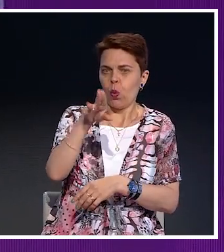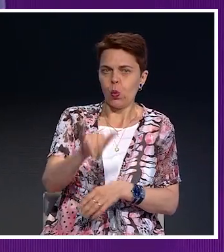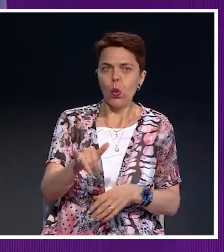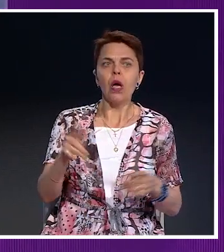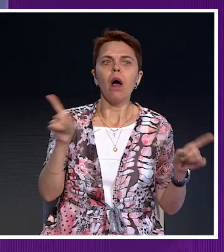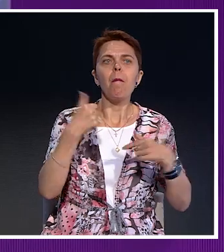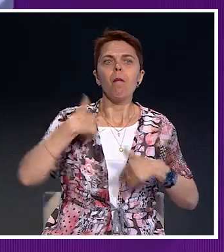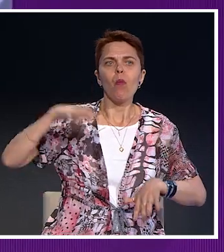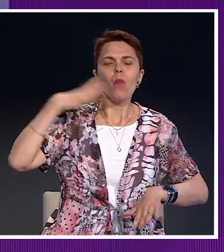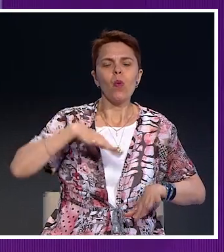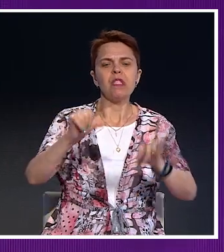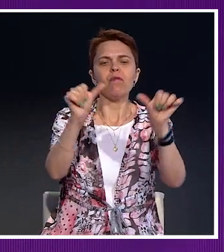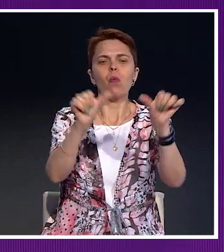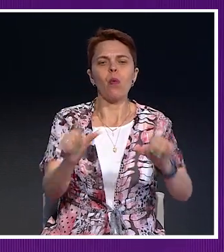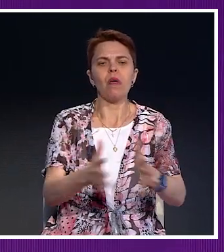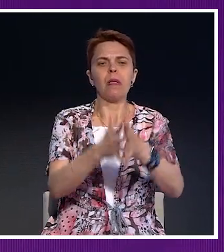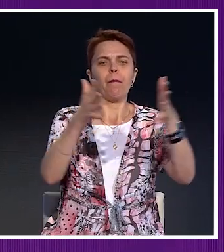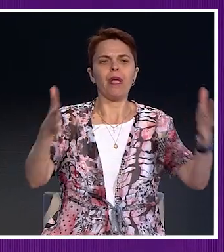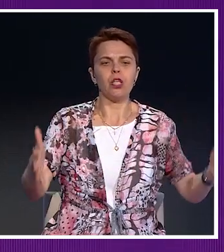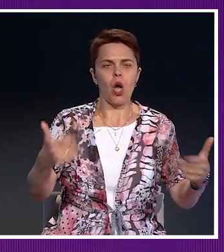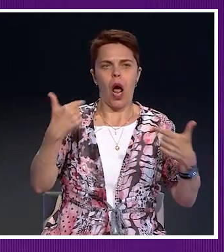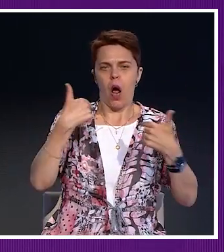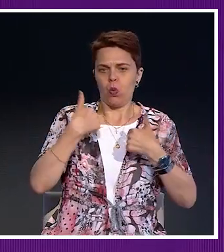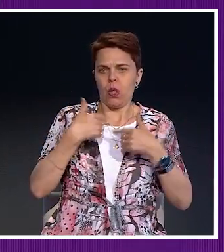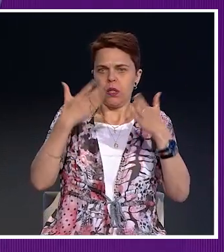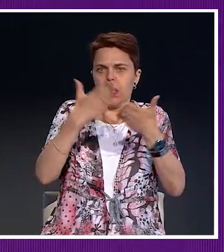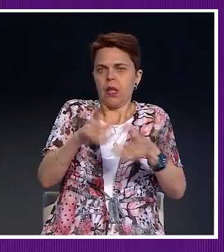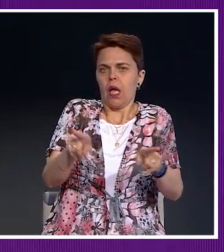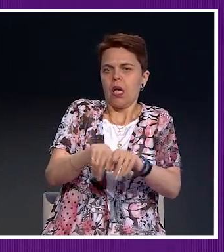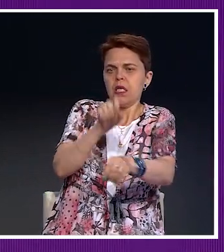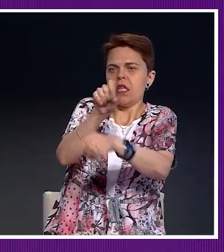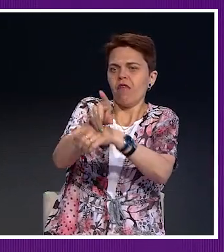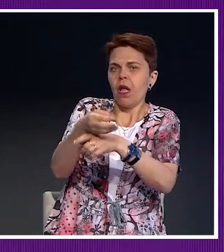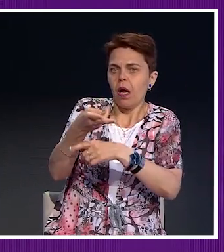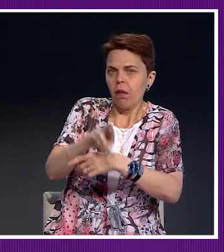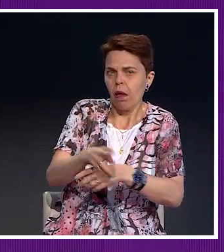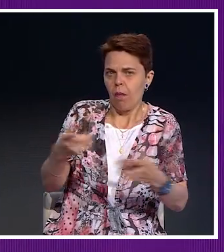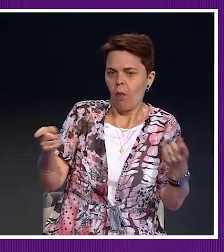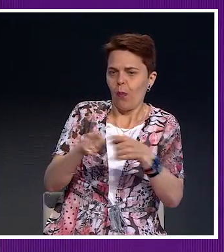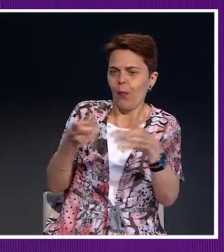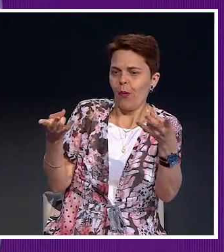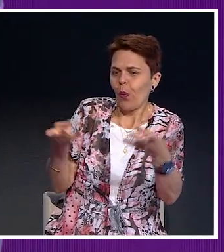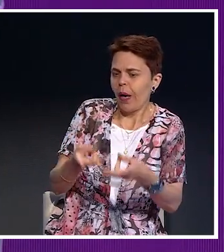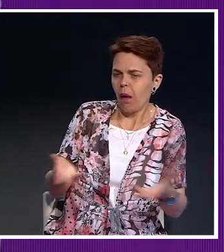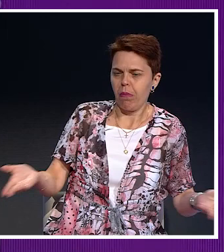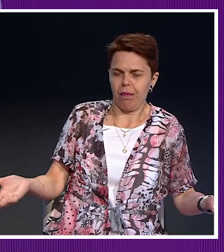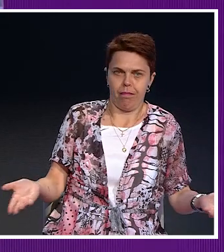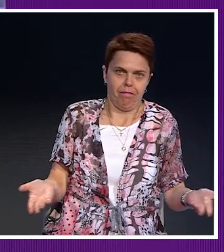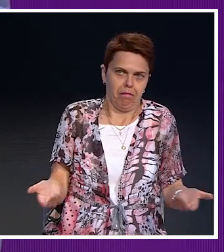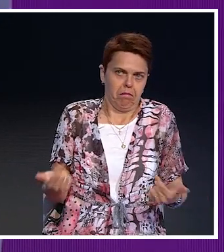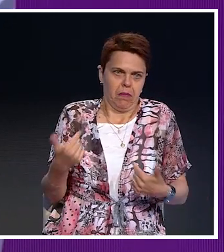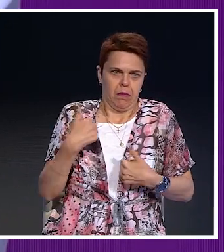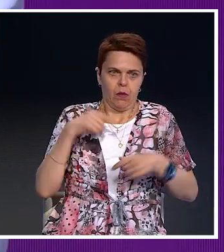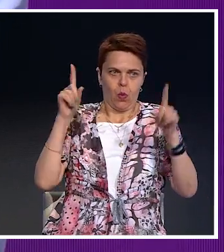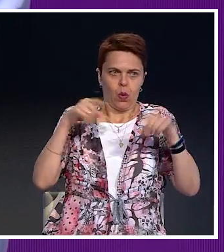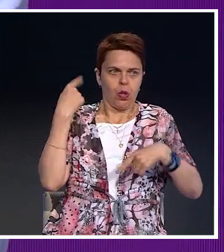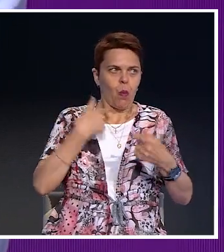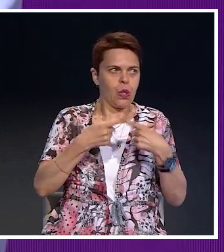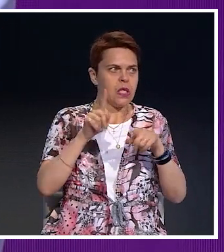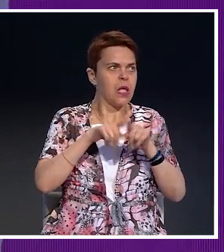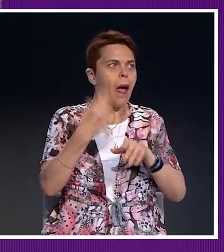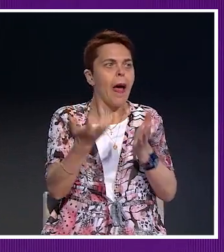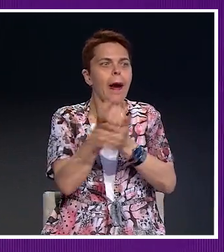ми мусимо сформувати більшість, а в нас є такі завдання, а в партії є такі потреби і таке інше, і ми це можемо